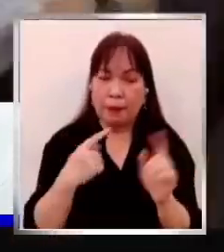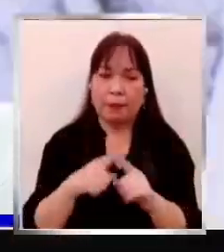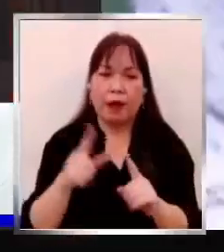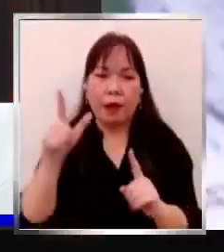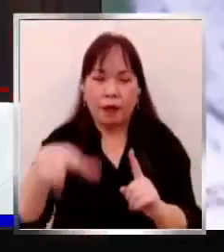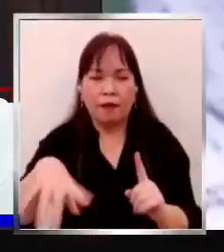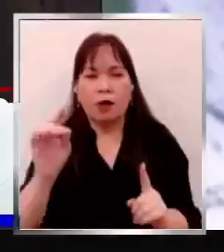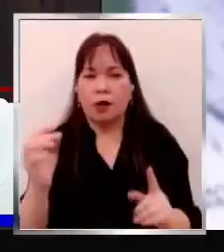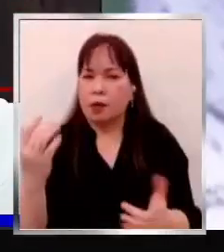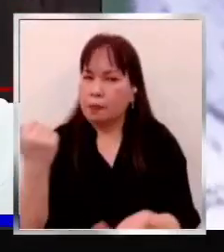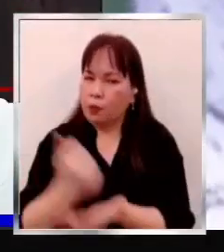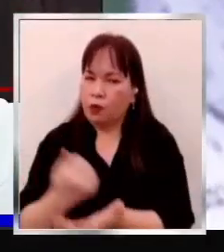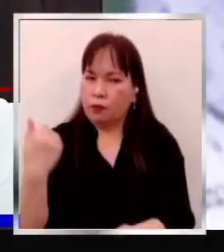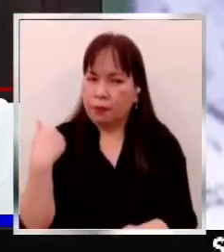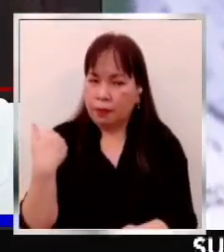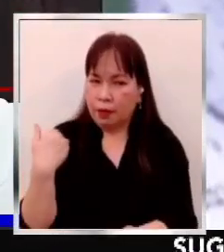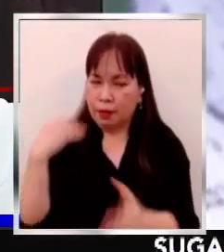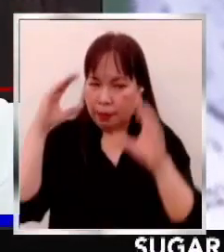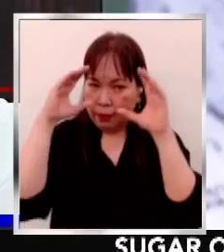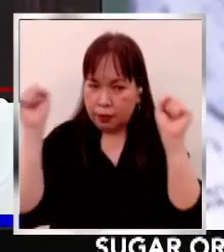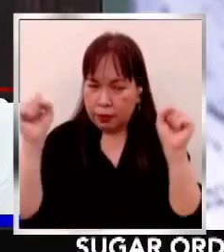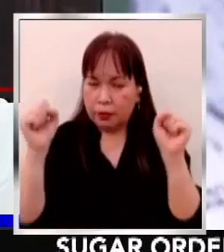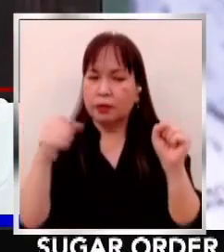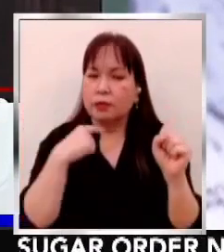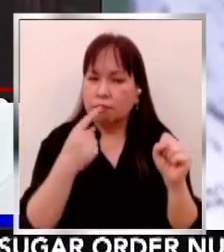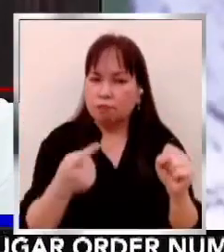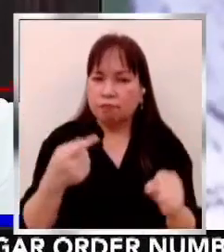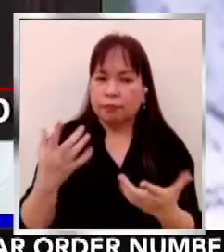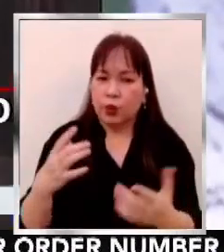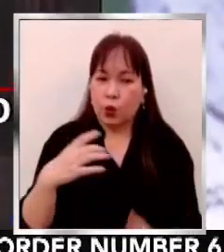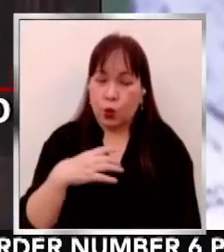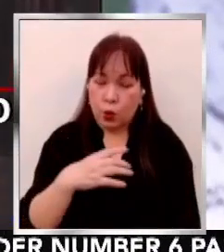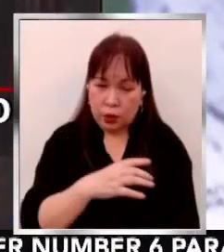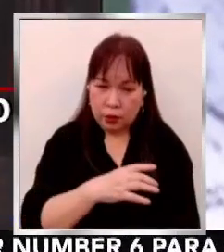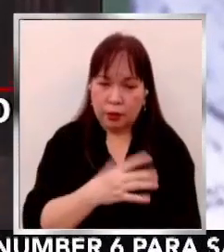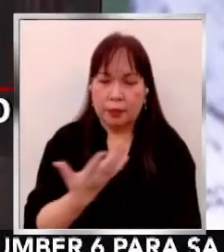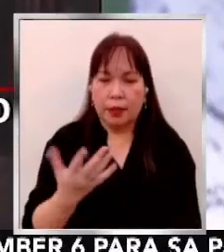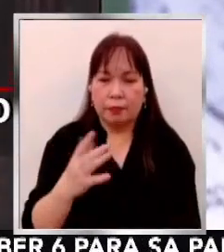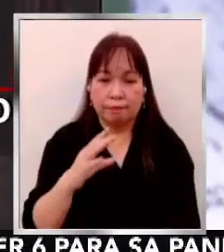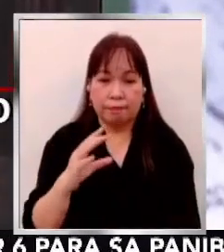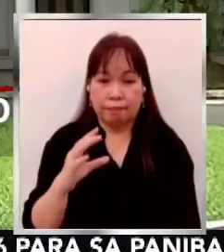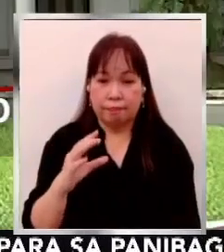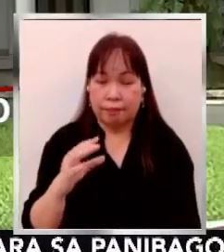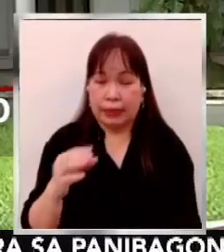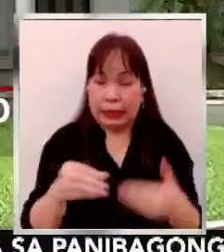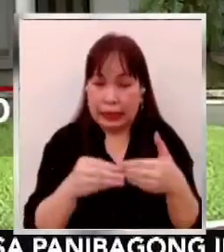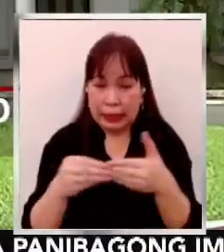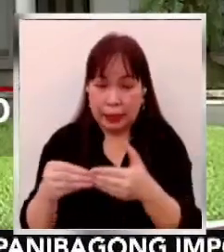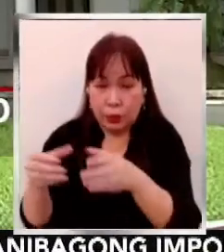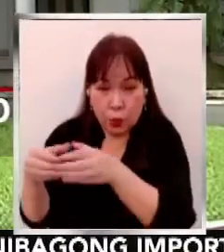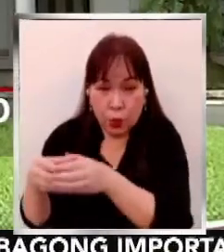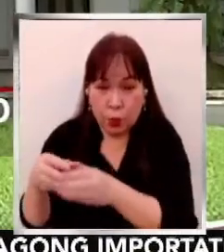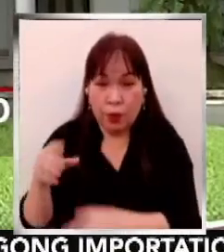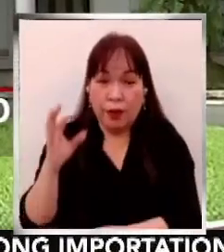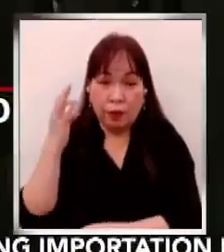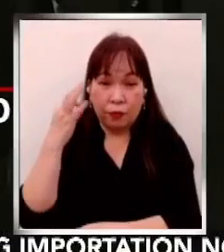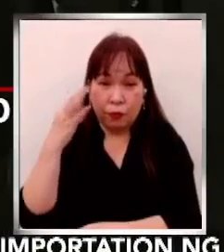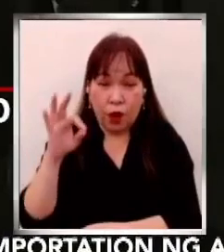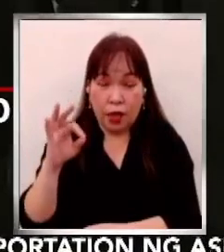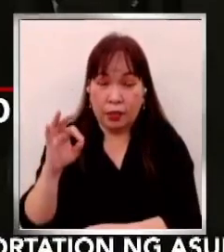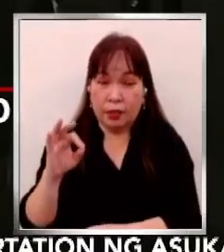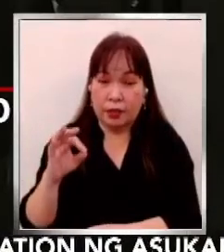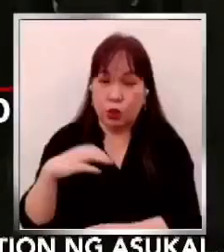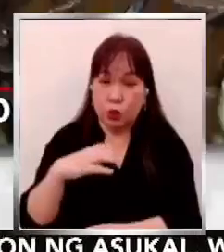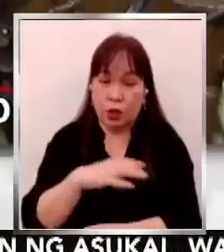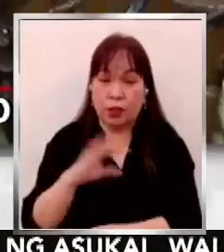Pangulo. Sabi ni House Deputy Minority Leader at ACT Teachers Party List Representative Franz Castro, baka kalaunan daw ay sabihin ng